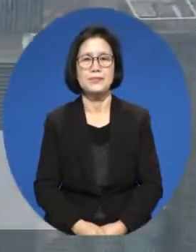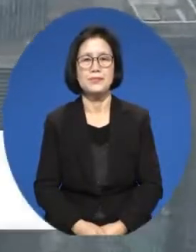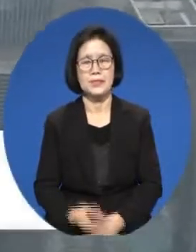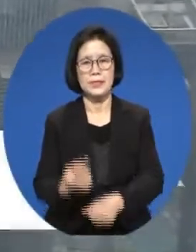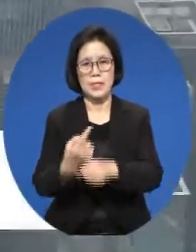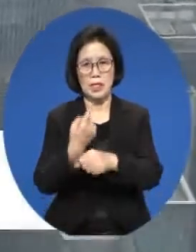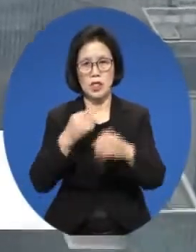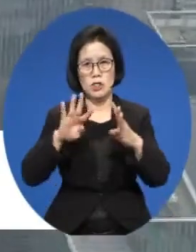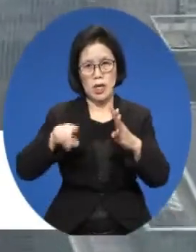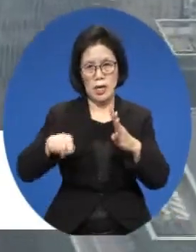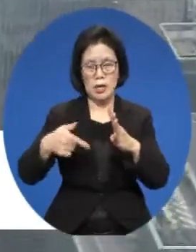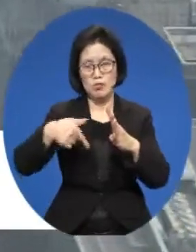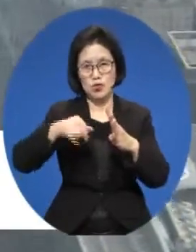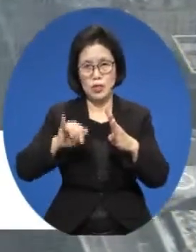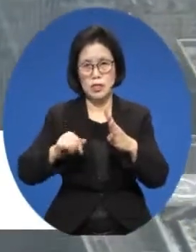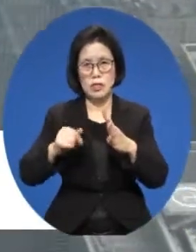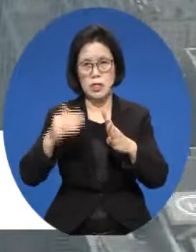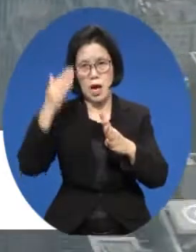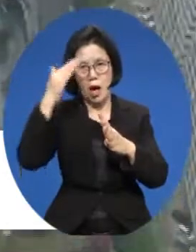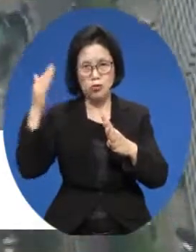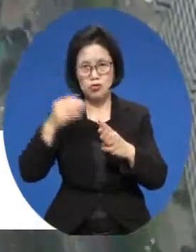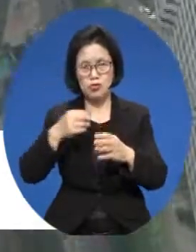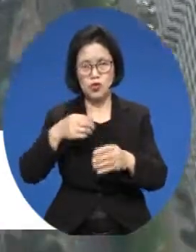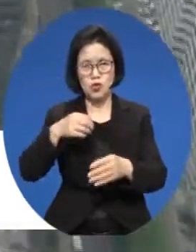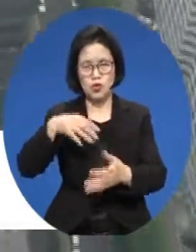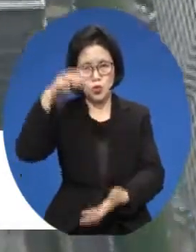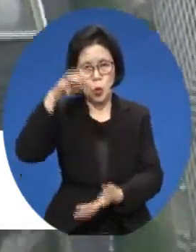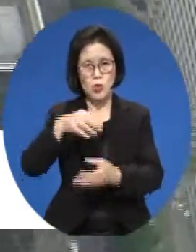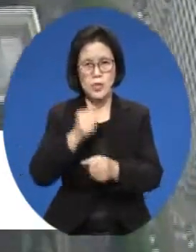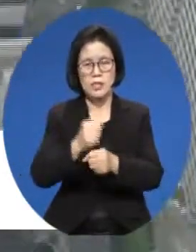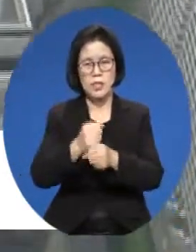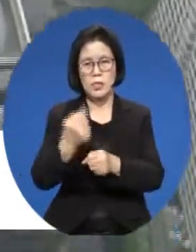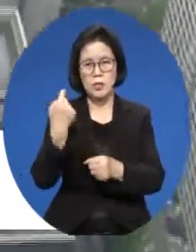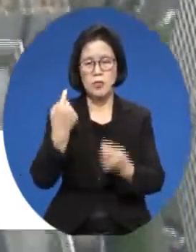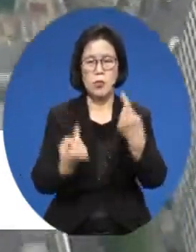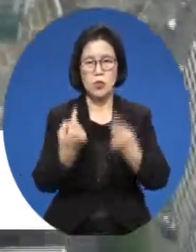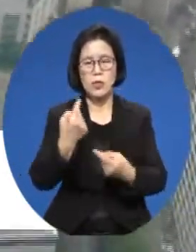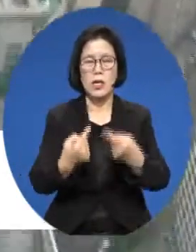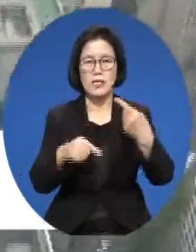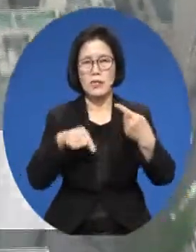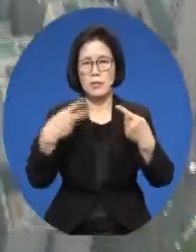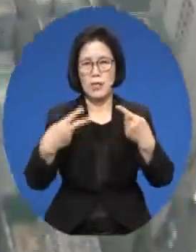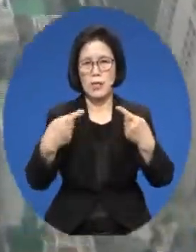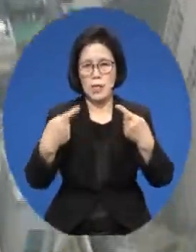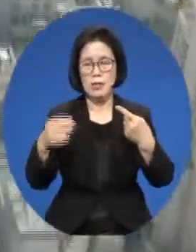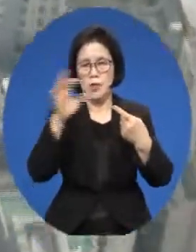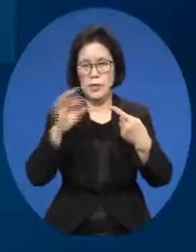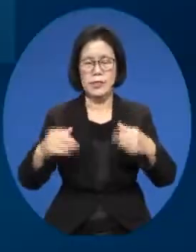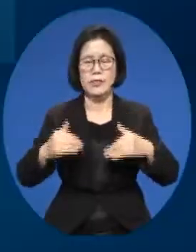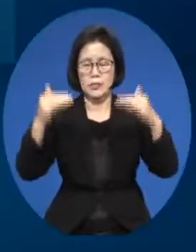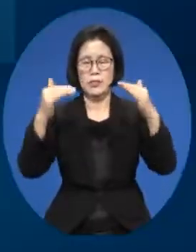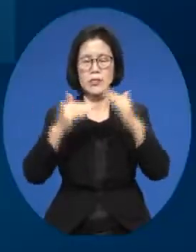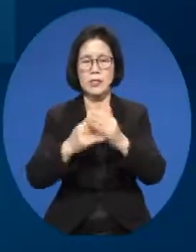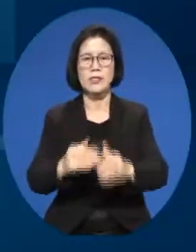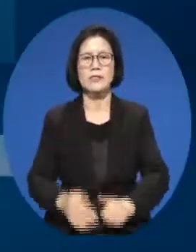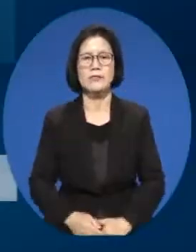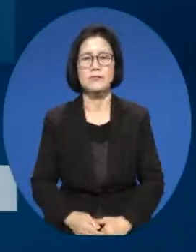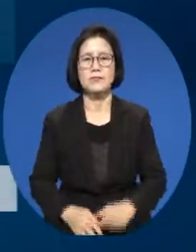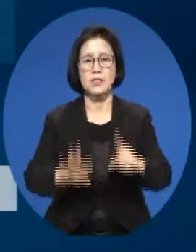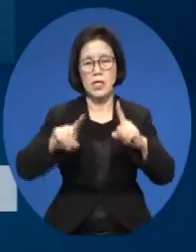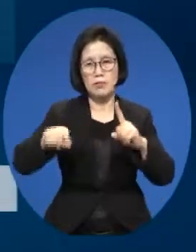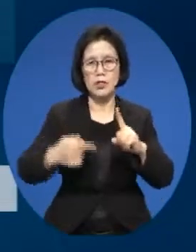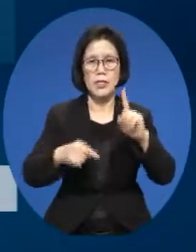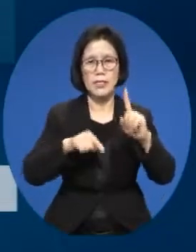작년 4분기 우리나라 실질 국내 총 생산은 전분기보다 1.1% 성장했습니다.